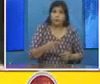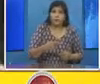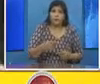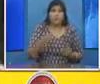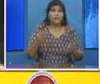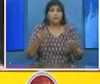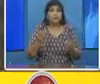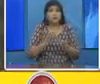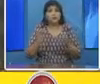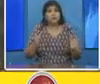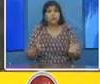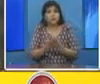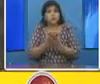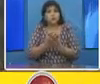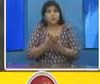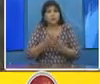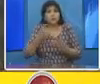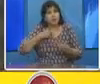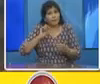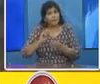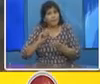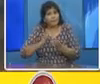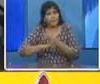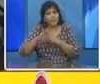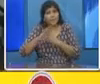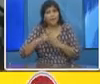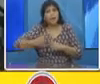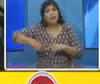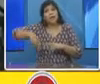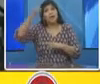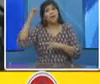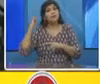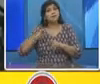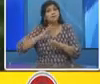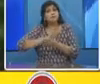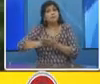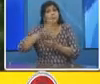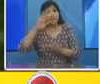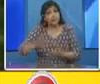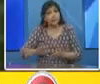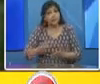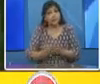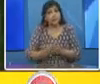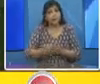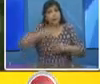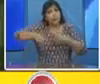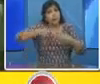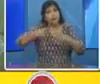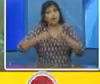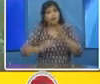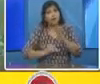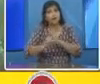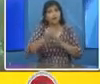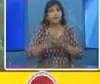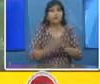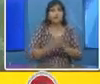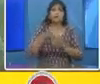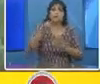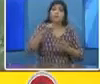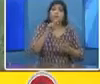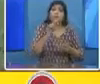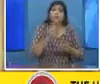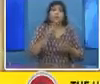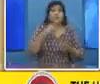सृजन शाश्वत है, सृजन निरंतर है। मुझे गीत की कुछ पंक्तियां याद आ